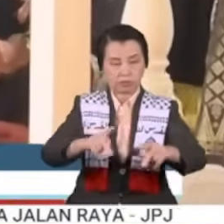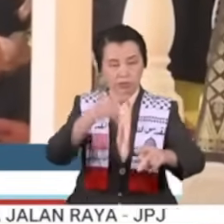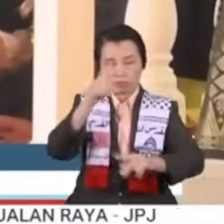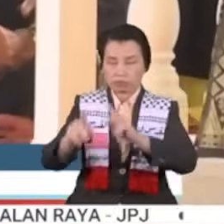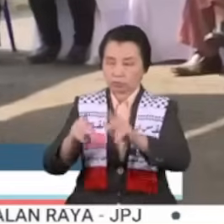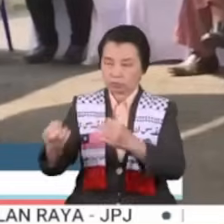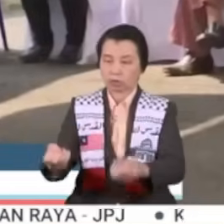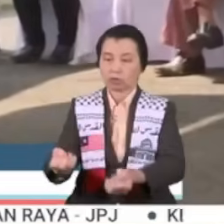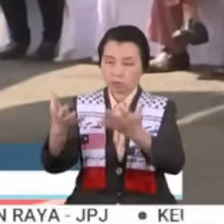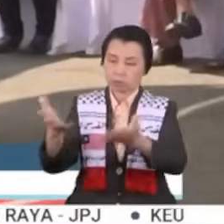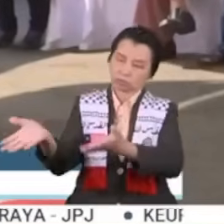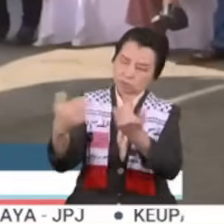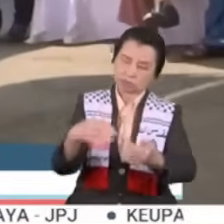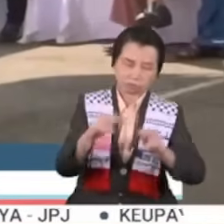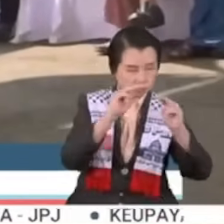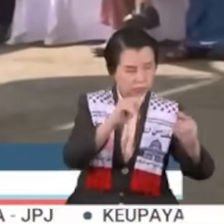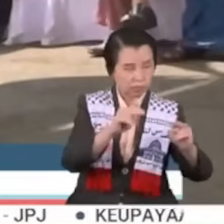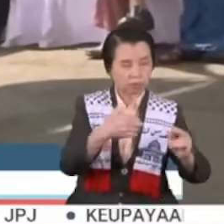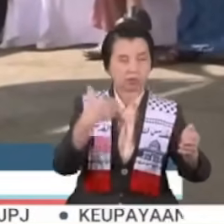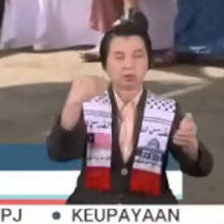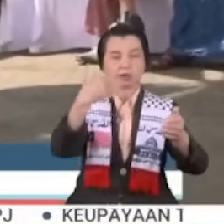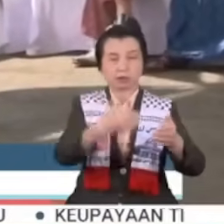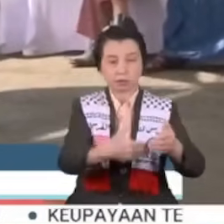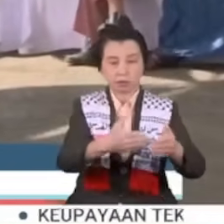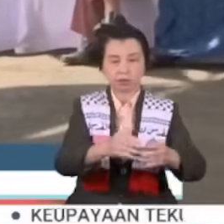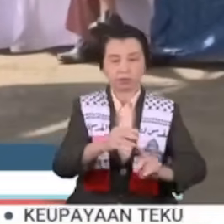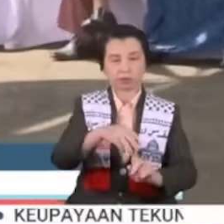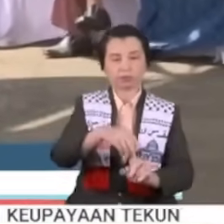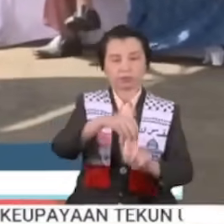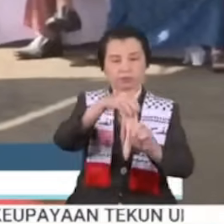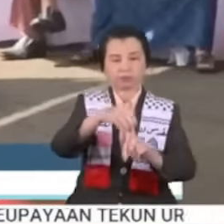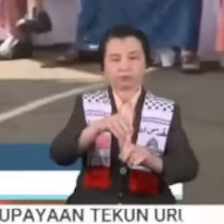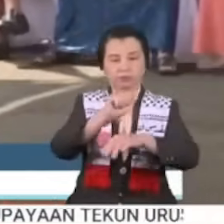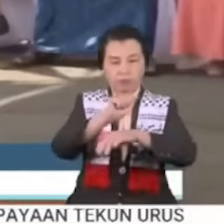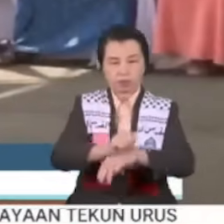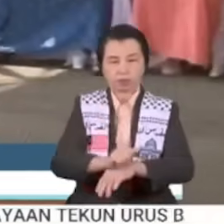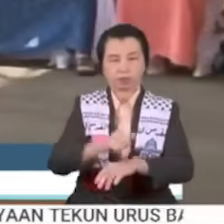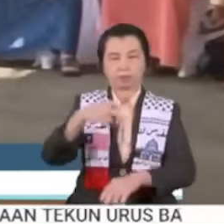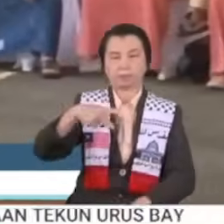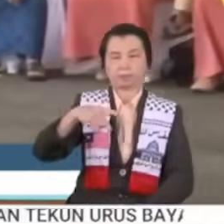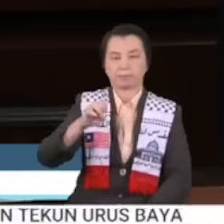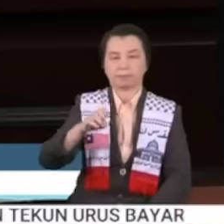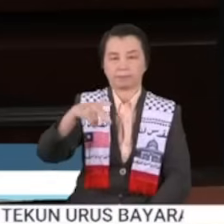kepada orang ramai melihat secara lebih dekat keunikan adat